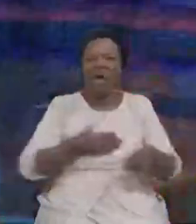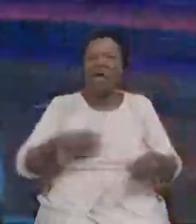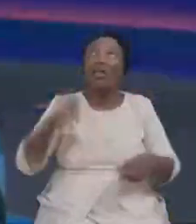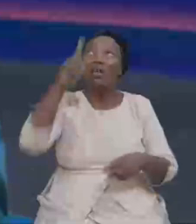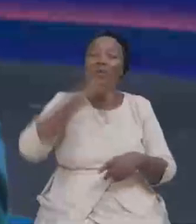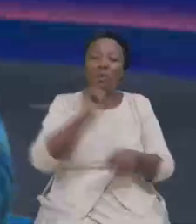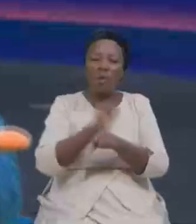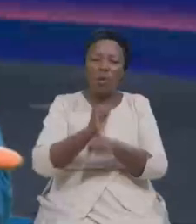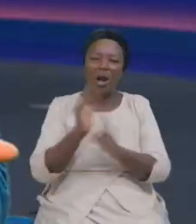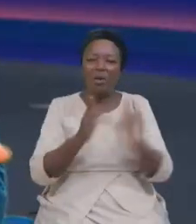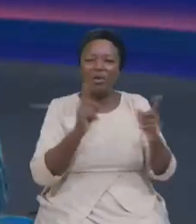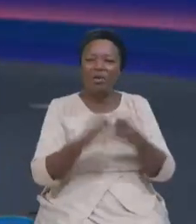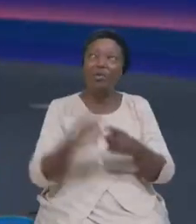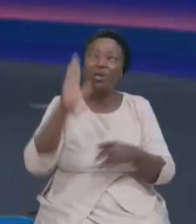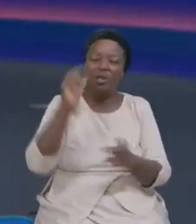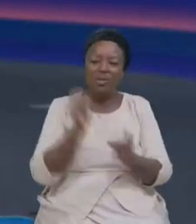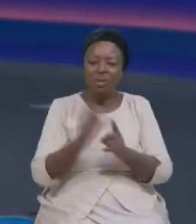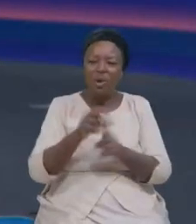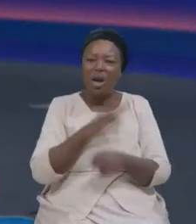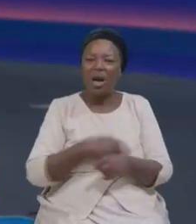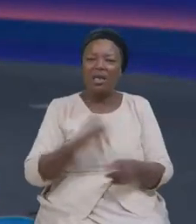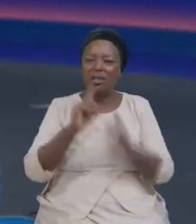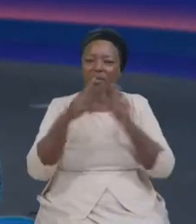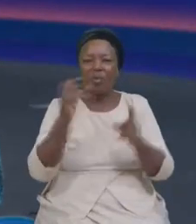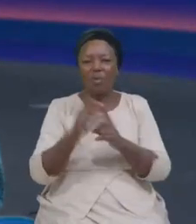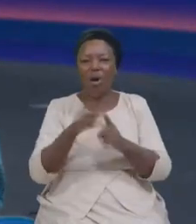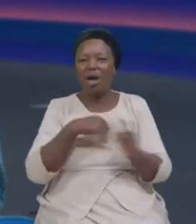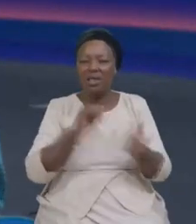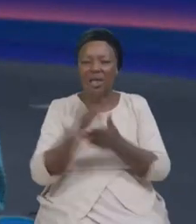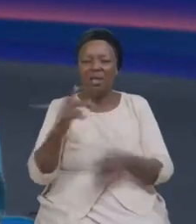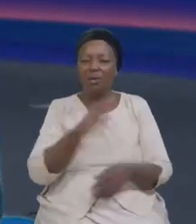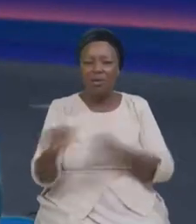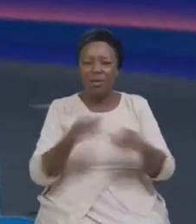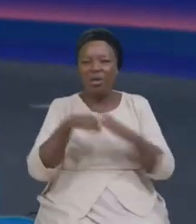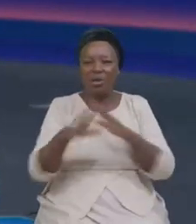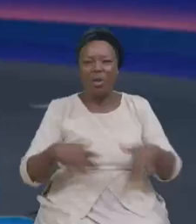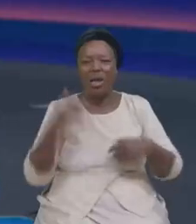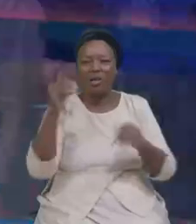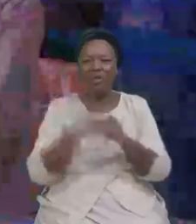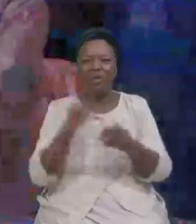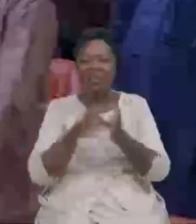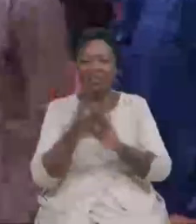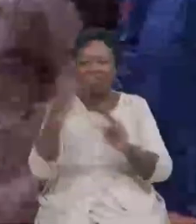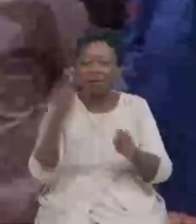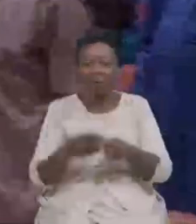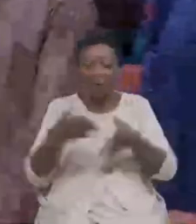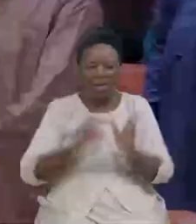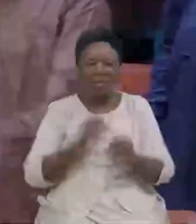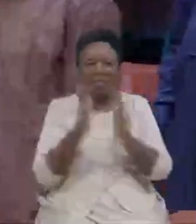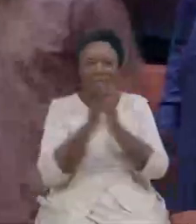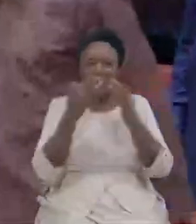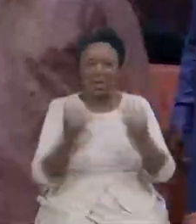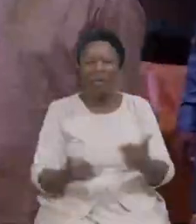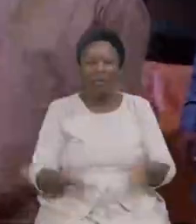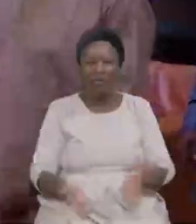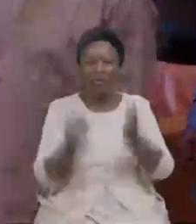déclarée, sa parole écrite, cela sera fait dans ta vie au nom de Jésus. Prions maintenant. Mets la main là où tu